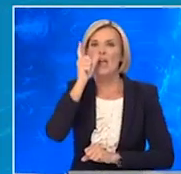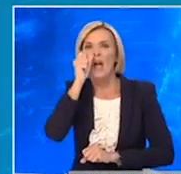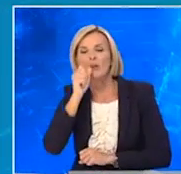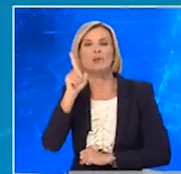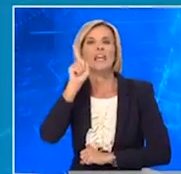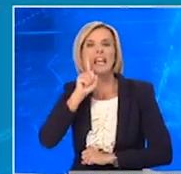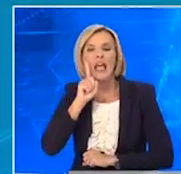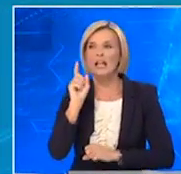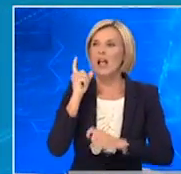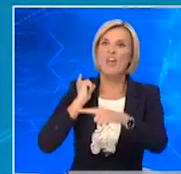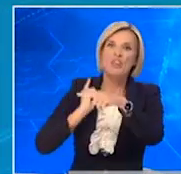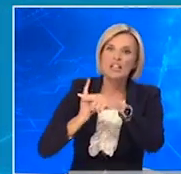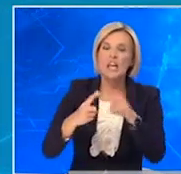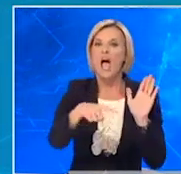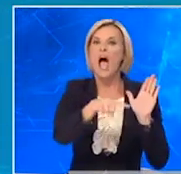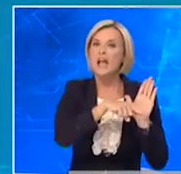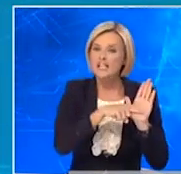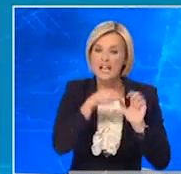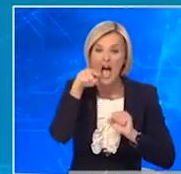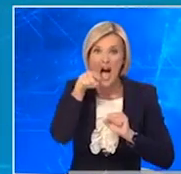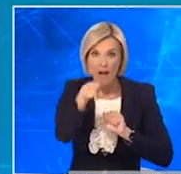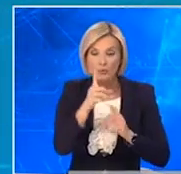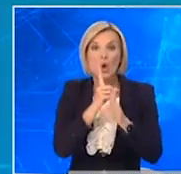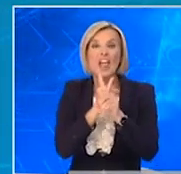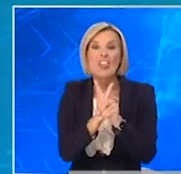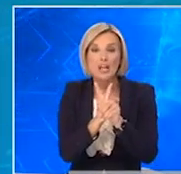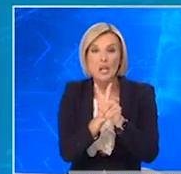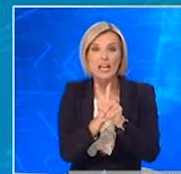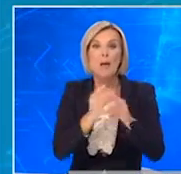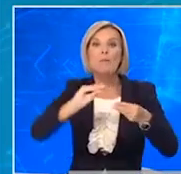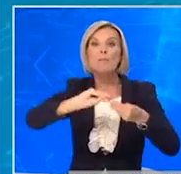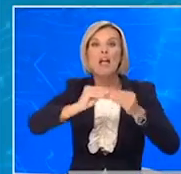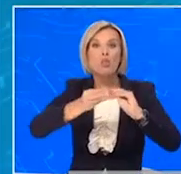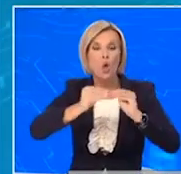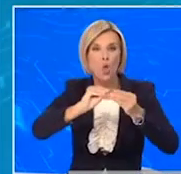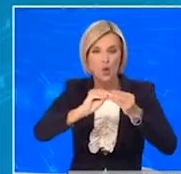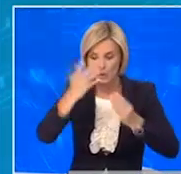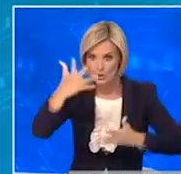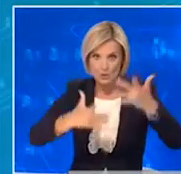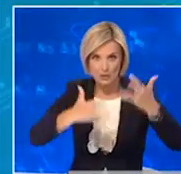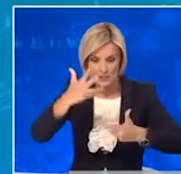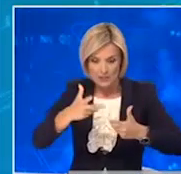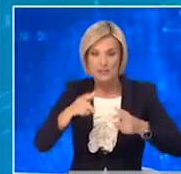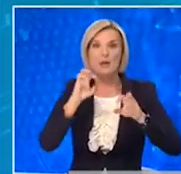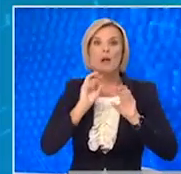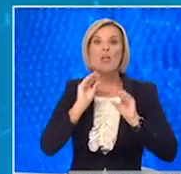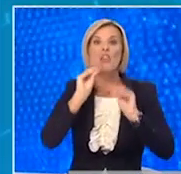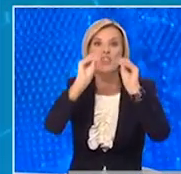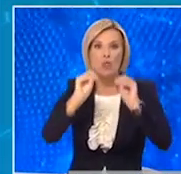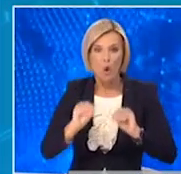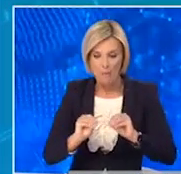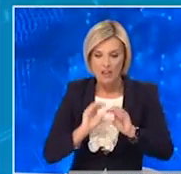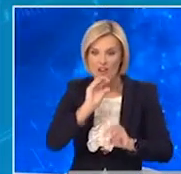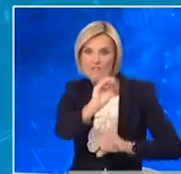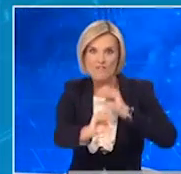PLF. Στόχος του ΕΒΑ είναι τόσο να εντοπίσει τους επιβάτες που έχουν αυξημένες πιθανότητες να είναι φορείς του ιού, όσο και να